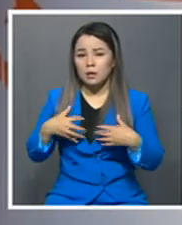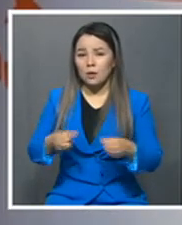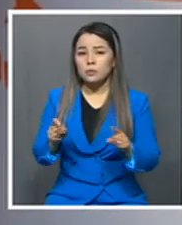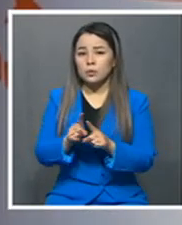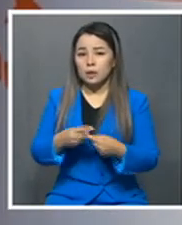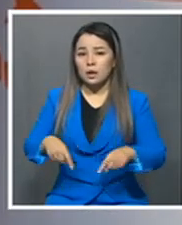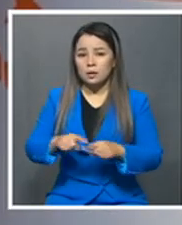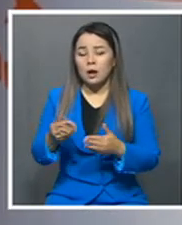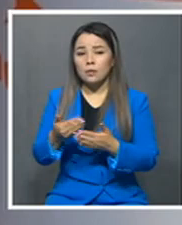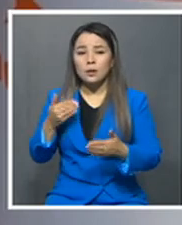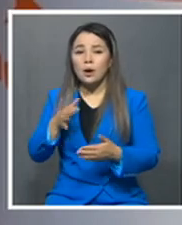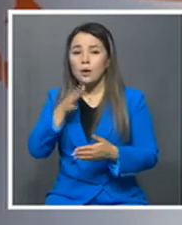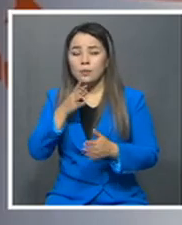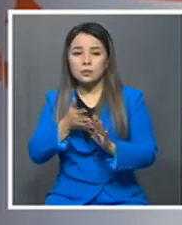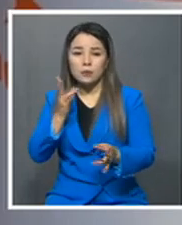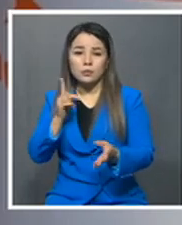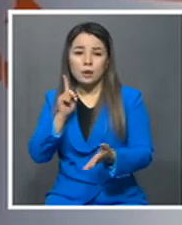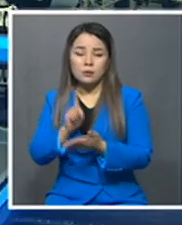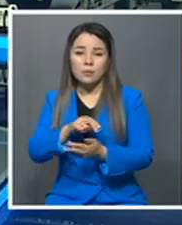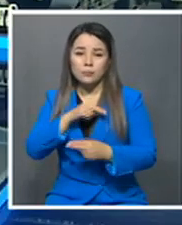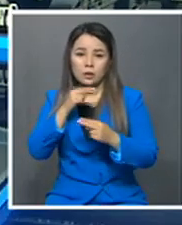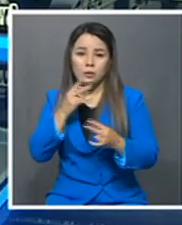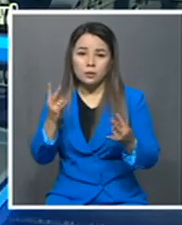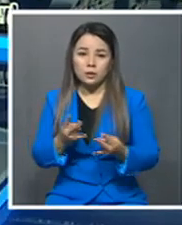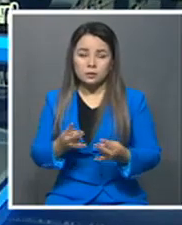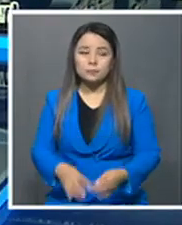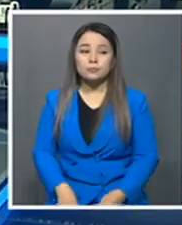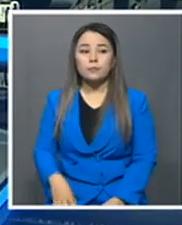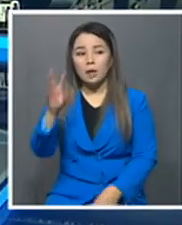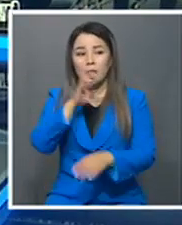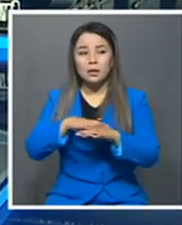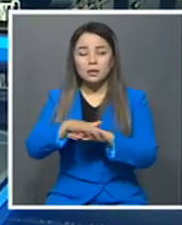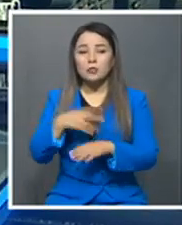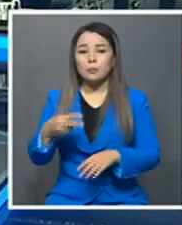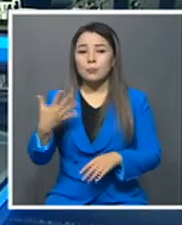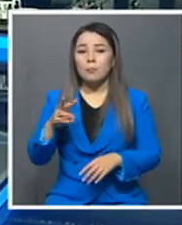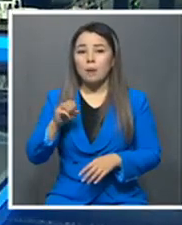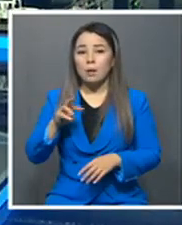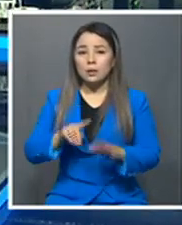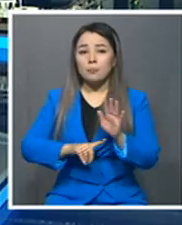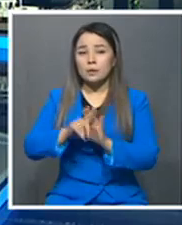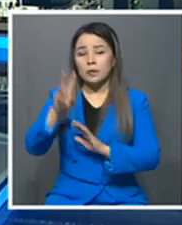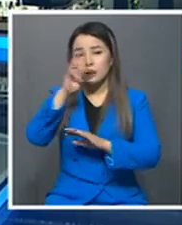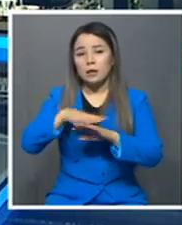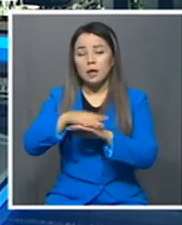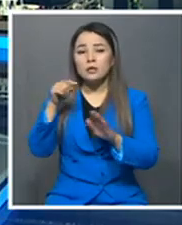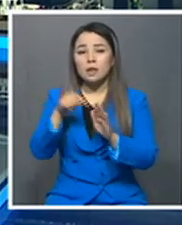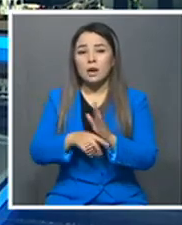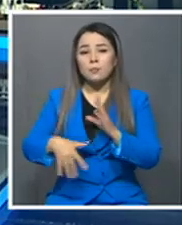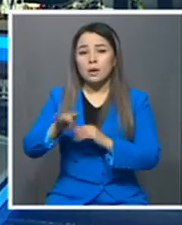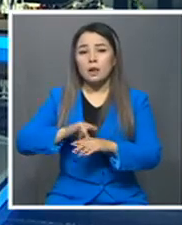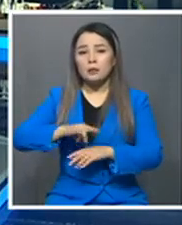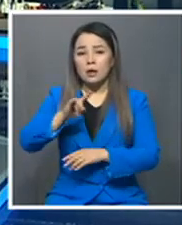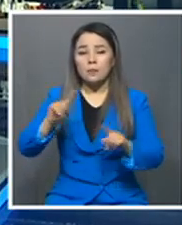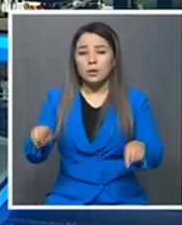сақтауды алдыңғы орынға қоюымыз қажет. Елге оралсақ, 25 мамырдан бастап елдің ішіндегі барлық әуе